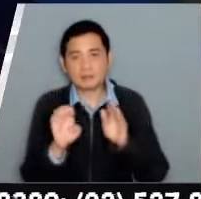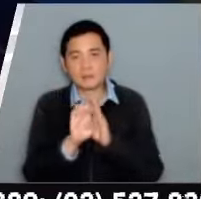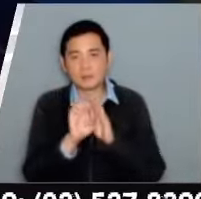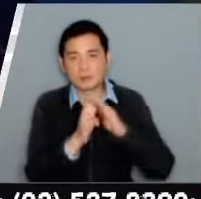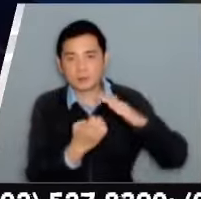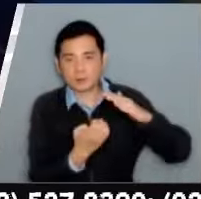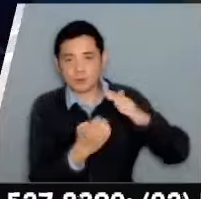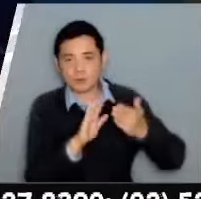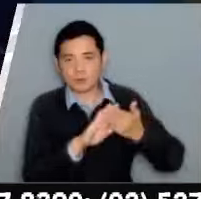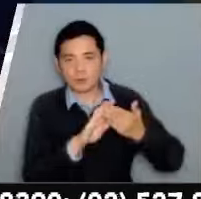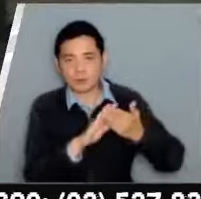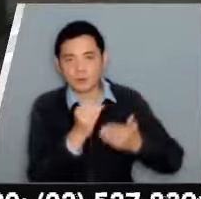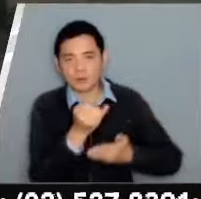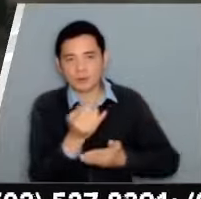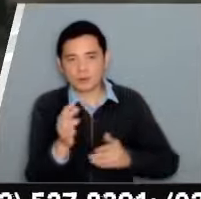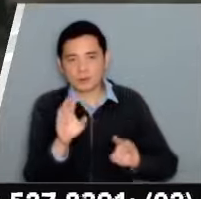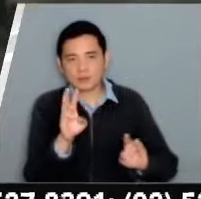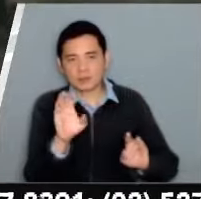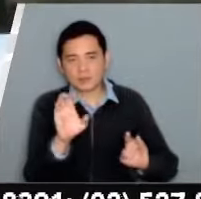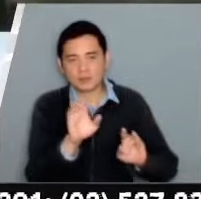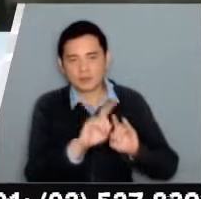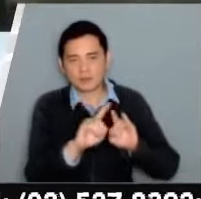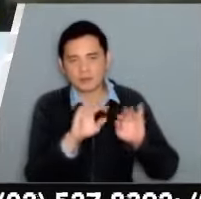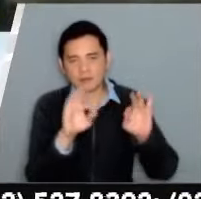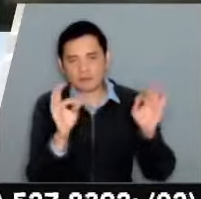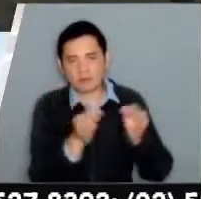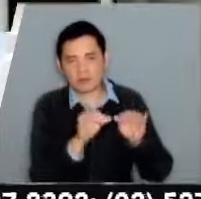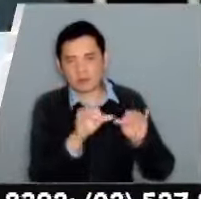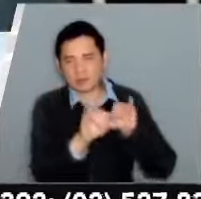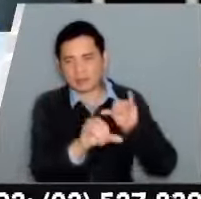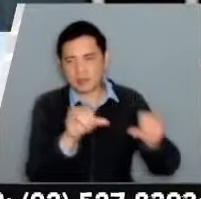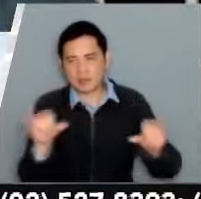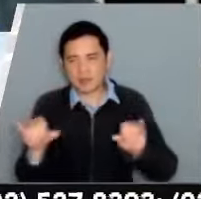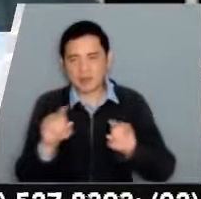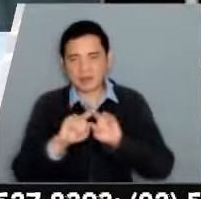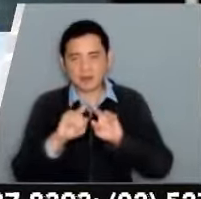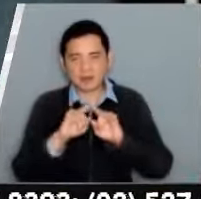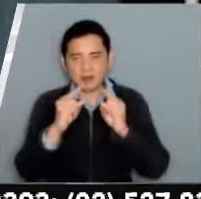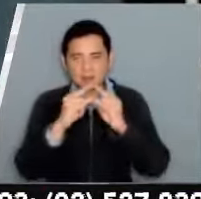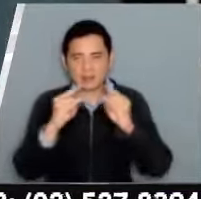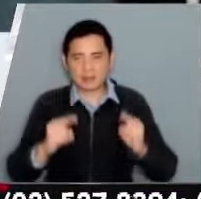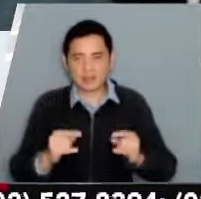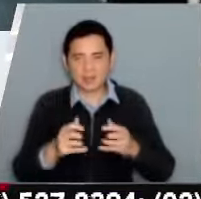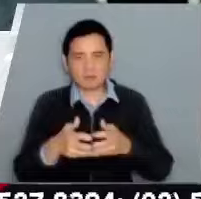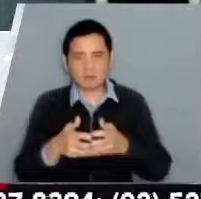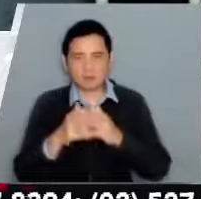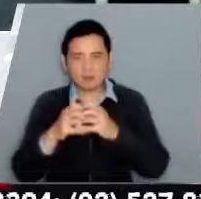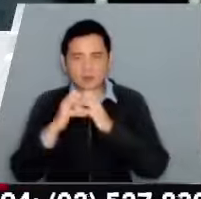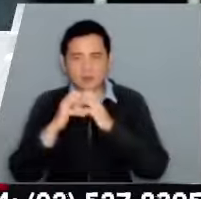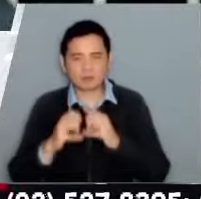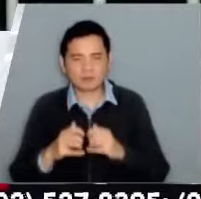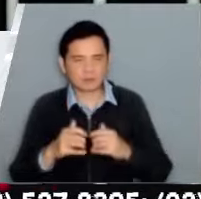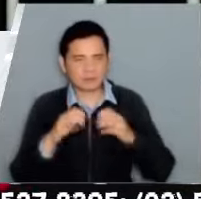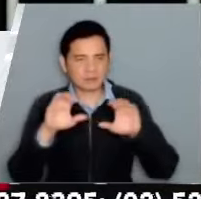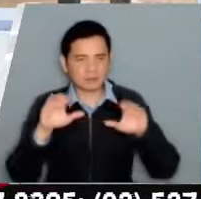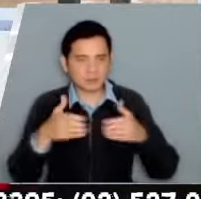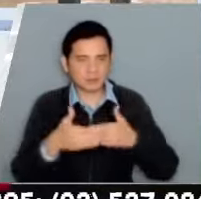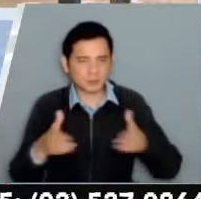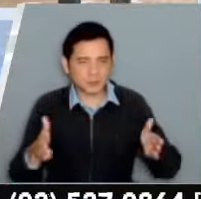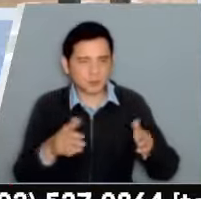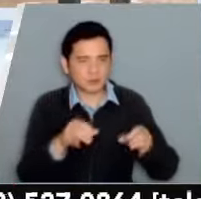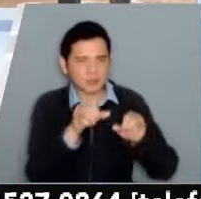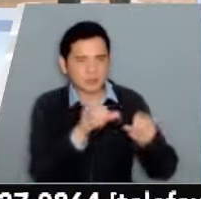pamilya ang nananatili sa mga classroom at capsule tents. Ang bahay namin, isang palapag lang. Pinasok talaga ng